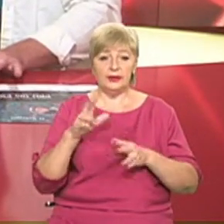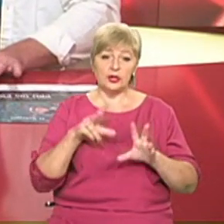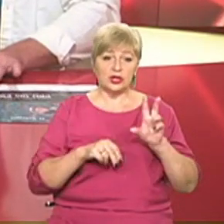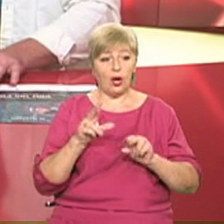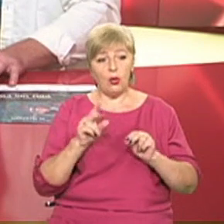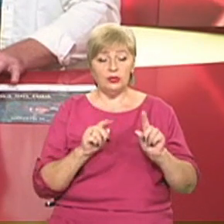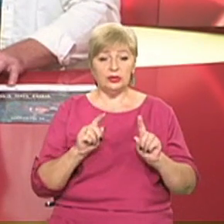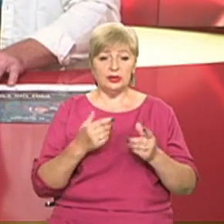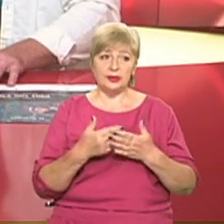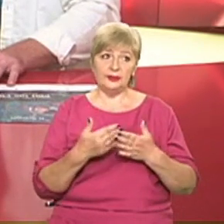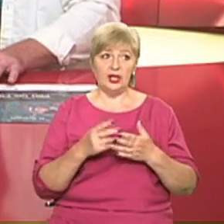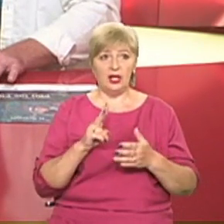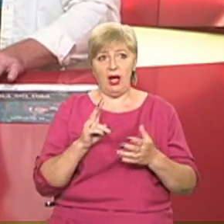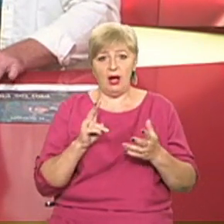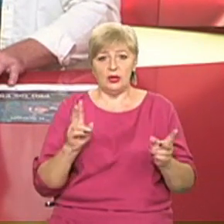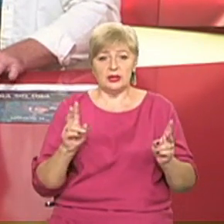розраховуєте якось